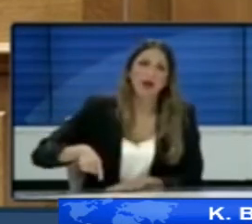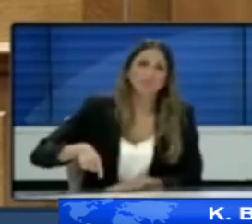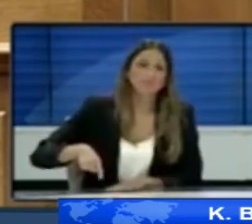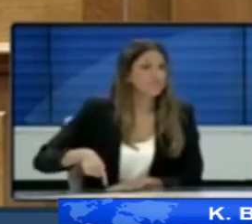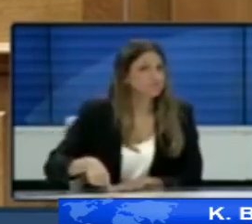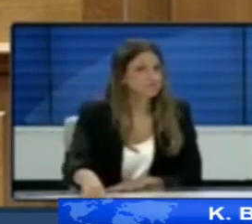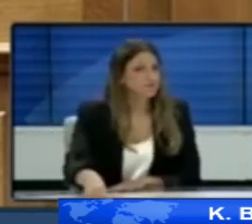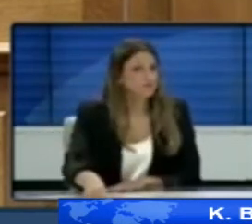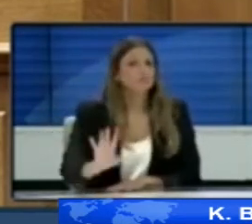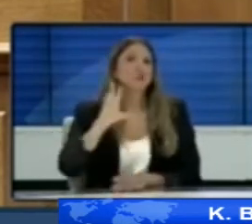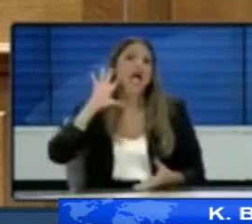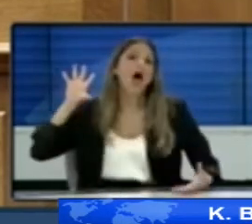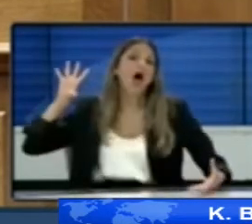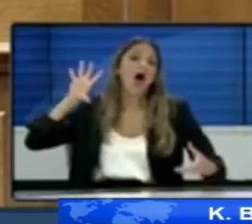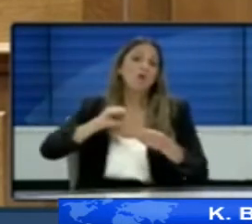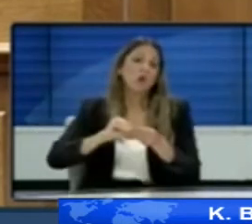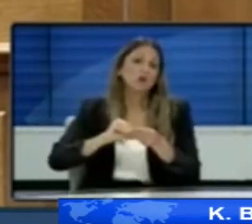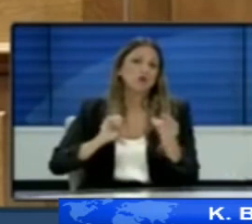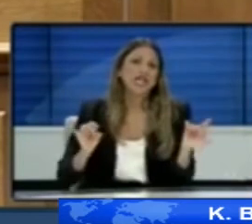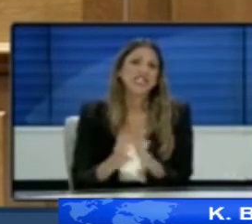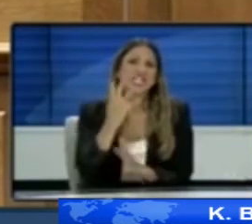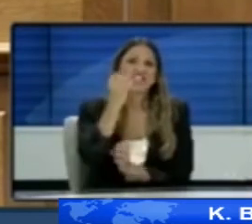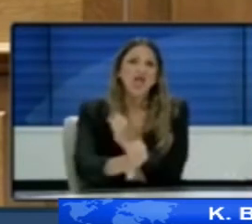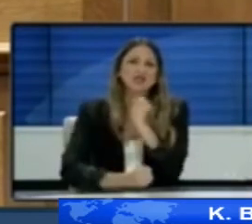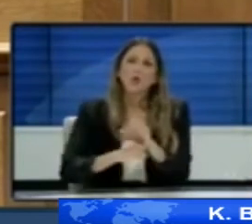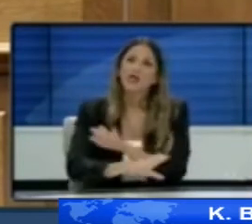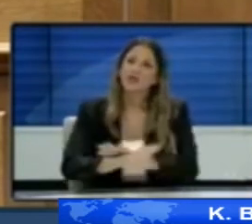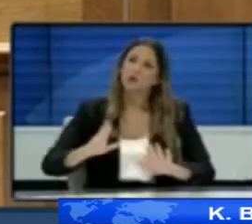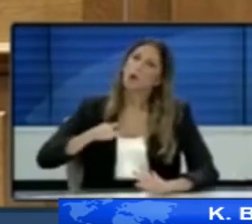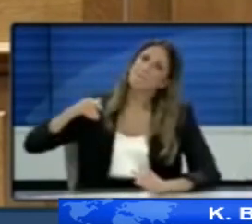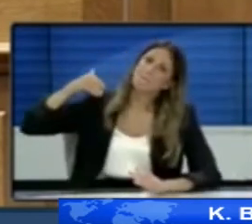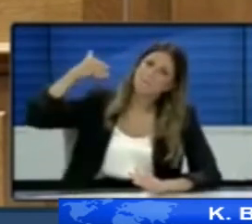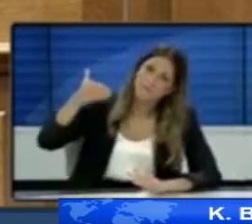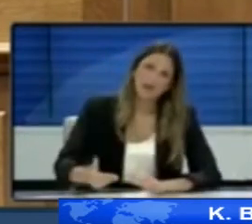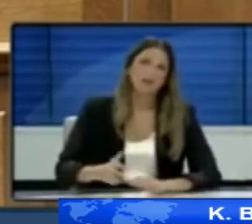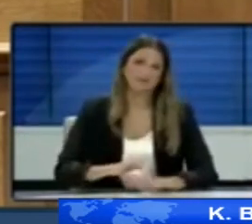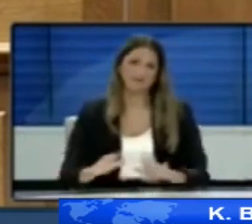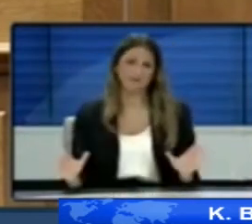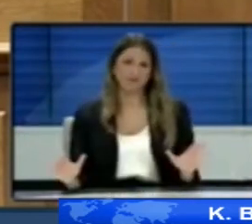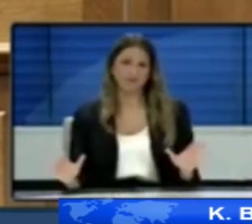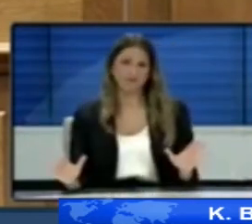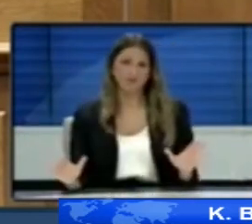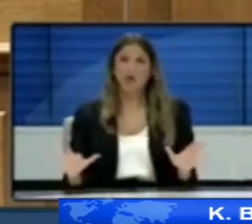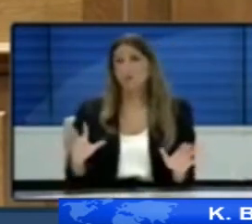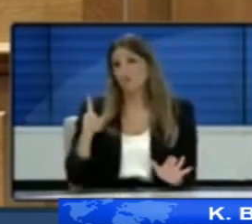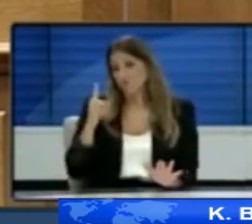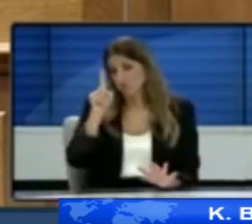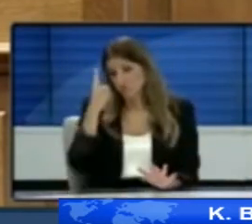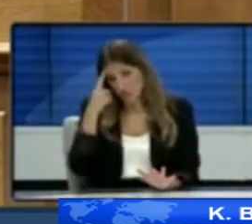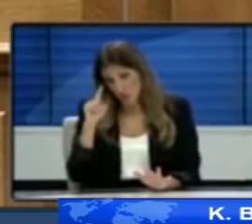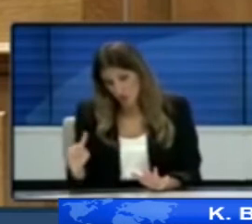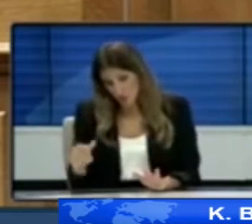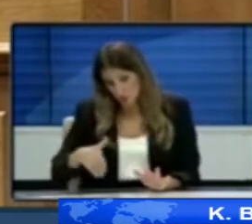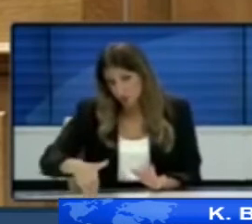Ο απολογισμός γίνεται στο τέλος τετραετίας. Εκτός αν στο πίσω μέρος του μυαλού της η Νέα Δημοκρατία και ο Πρωθυπουργός έχει,